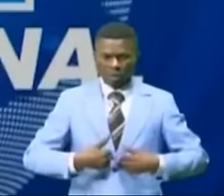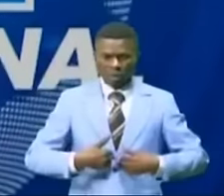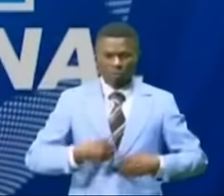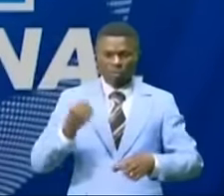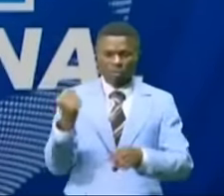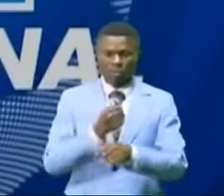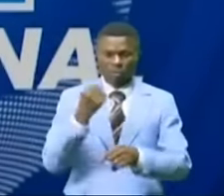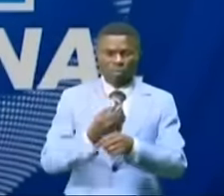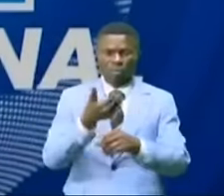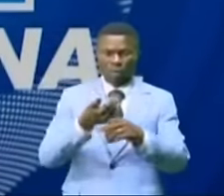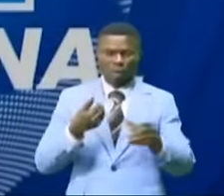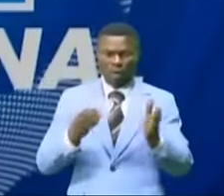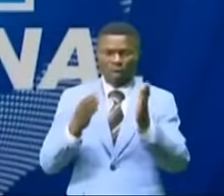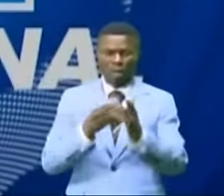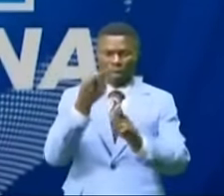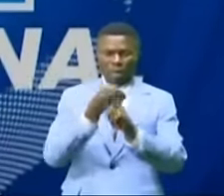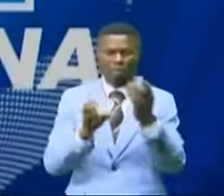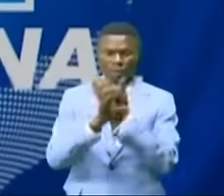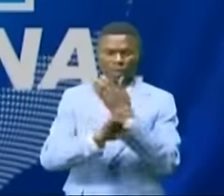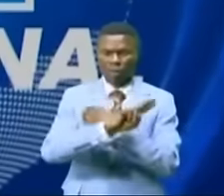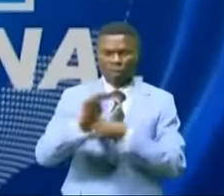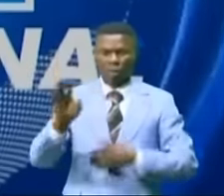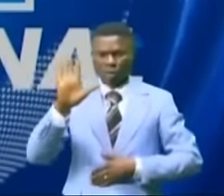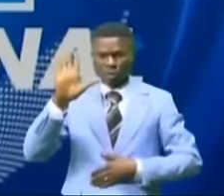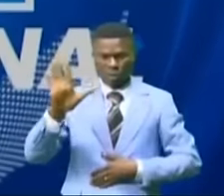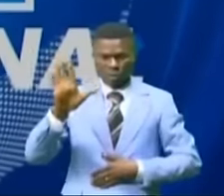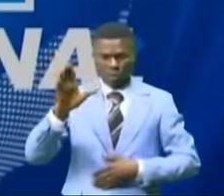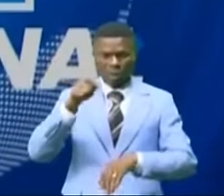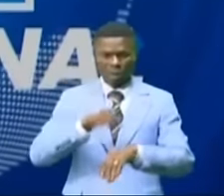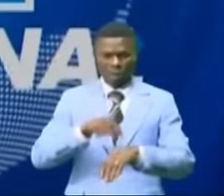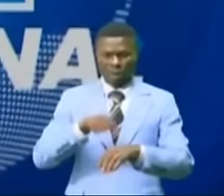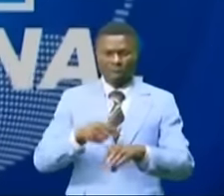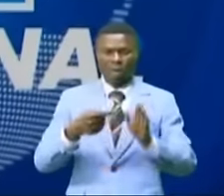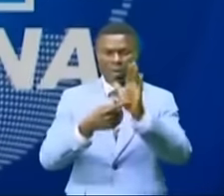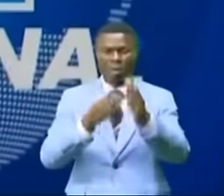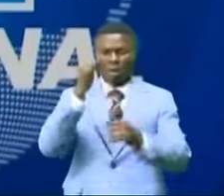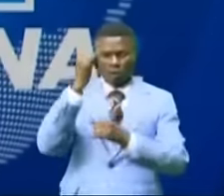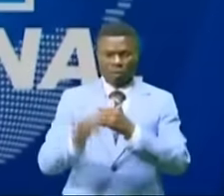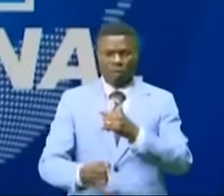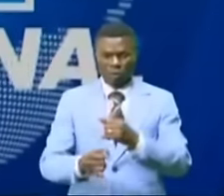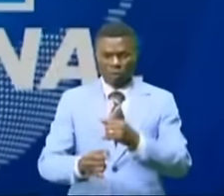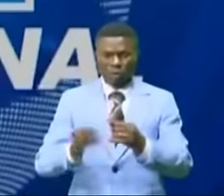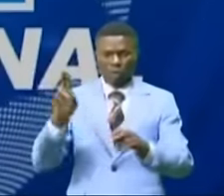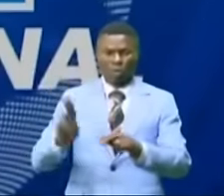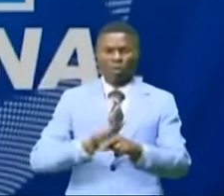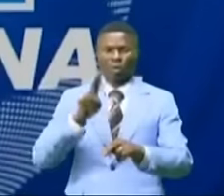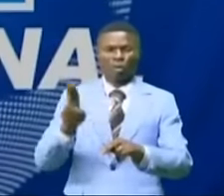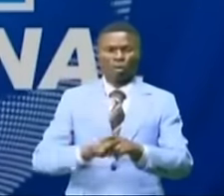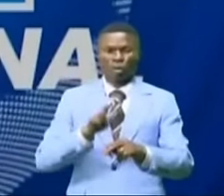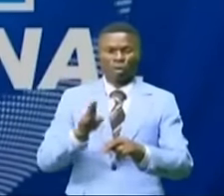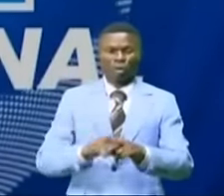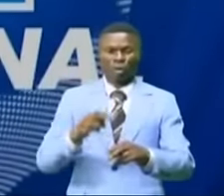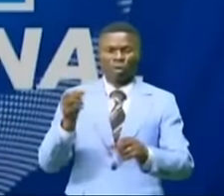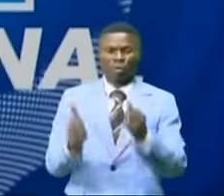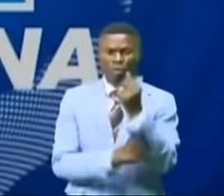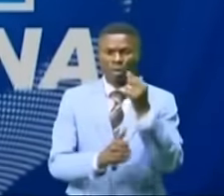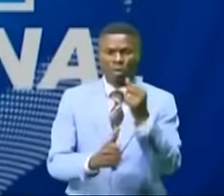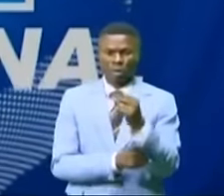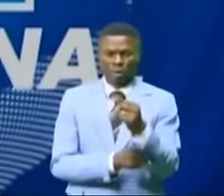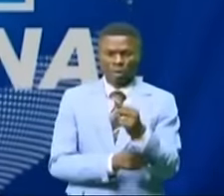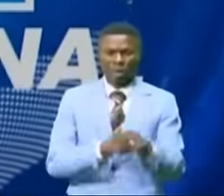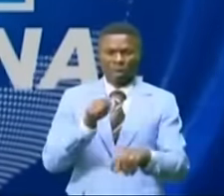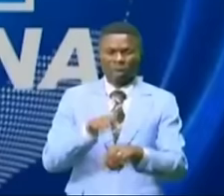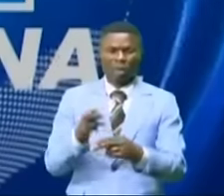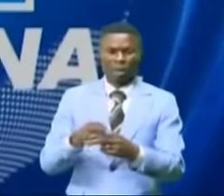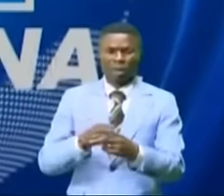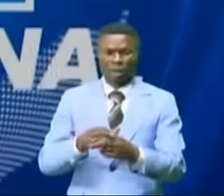presté avant le 9 août 2005, date marquant la fin de l'utilisation des personnes dites